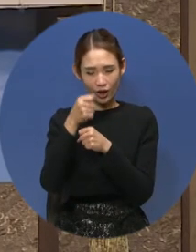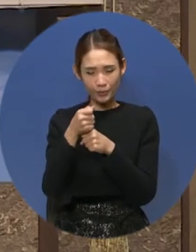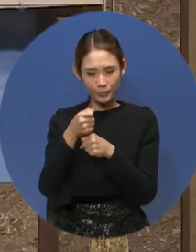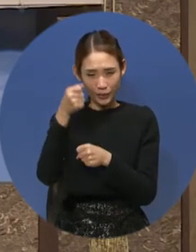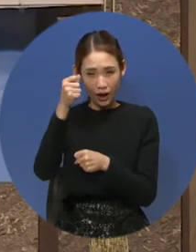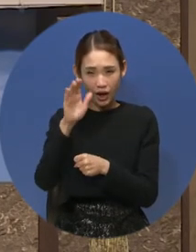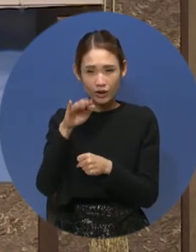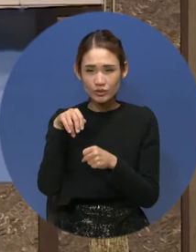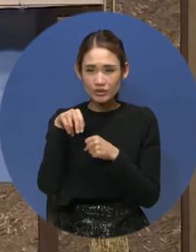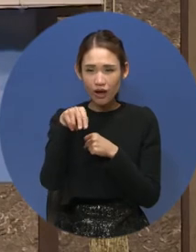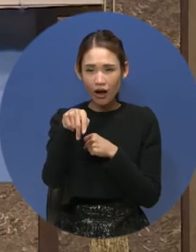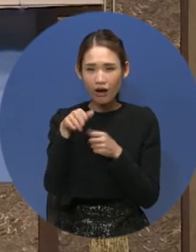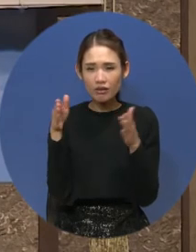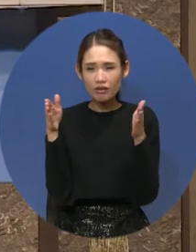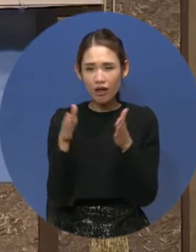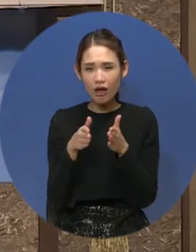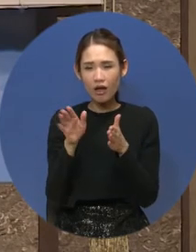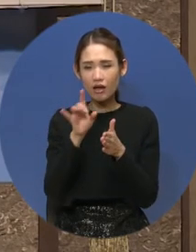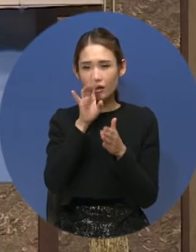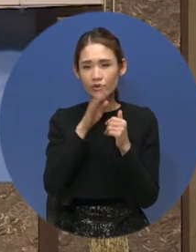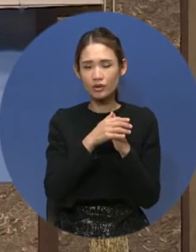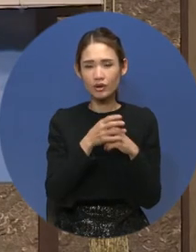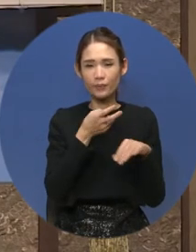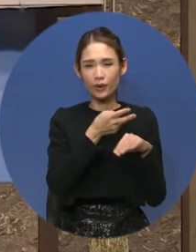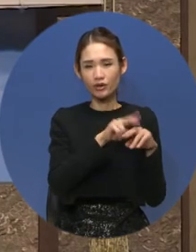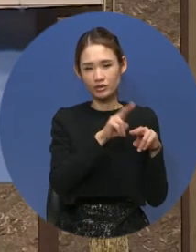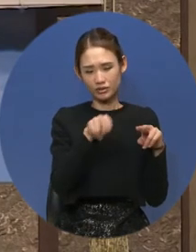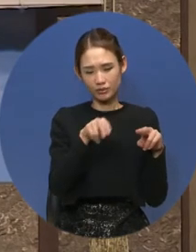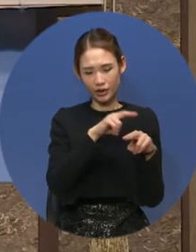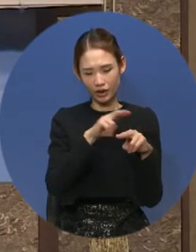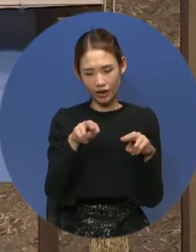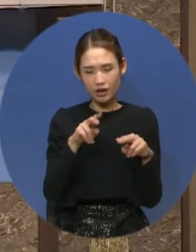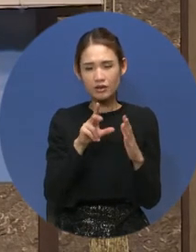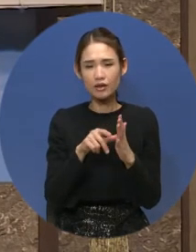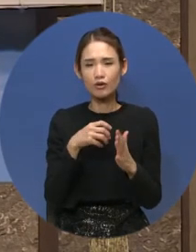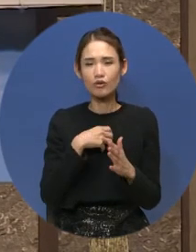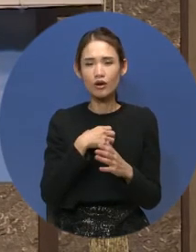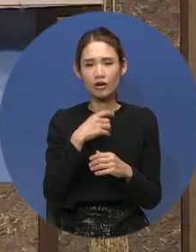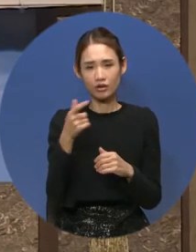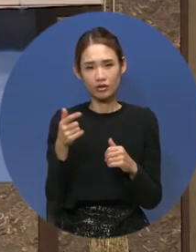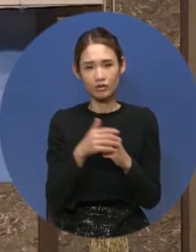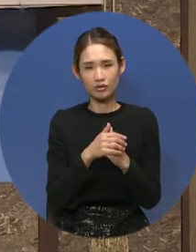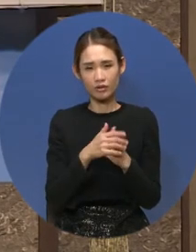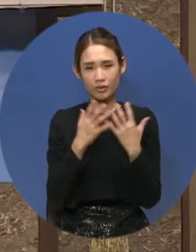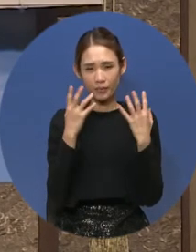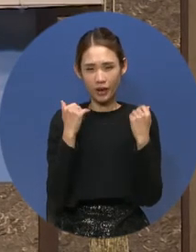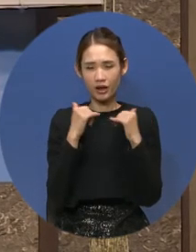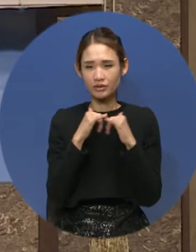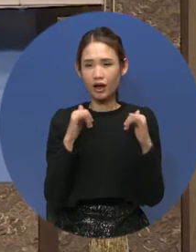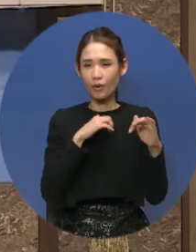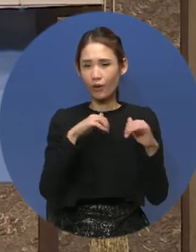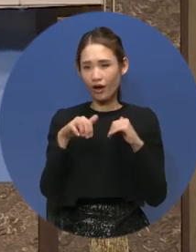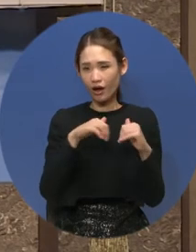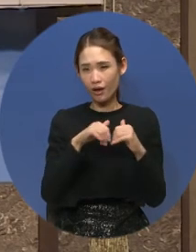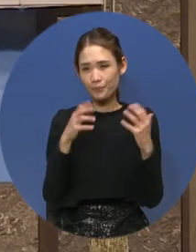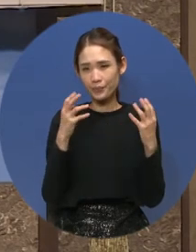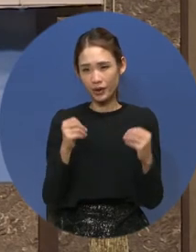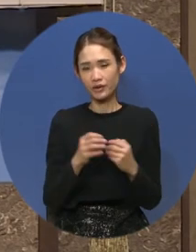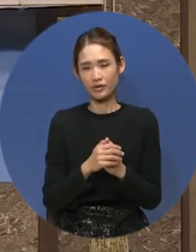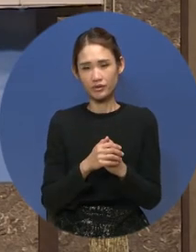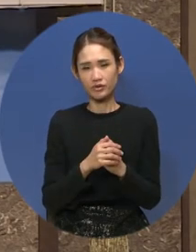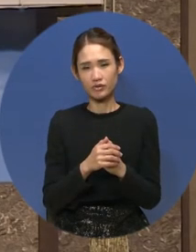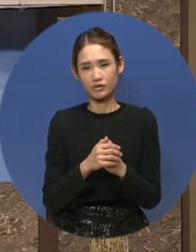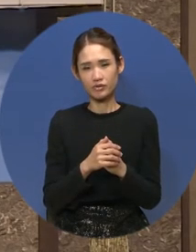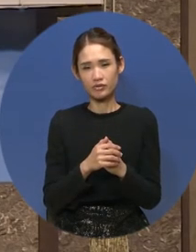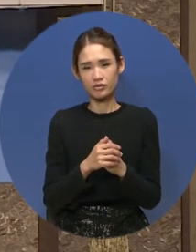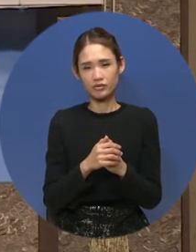정도고, 그리고 버스를 승하차 할 때도 상당히 위험한 그런 곳에서 굉장히 많은 인파가 네, 그래서 왔다 갔다 하는 곳이었죠.